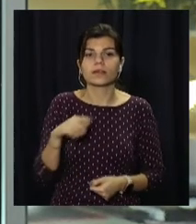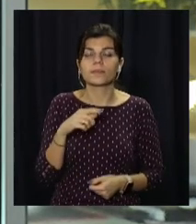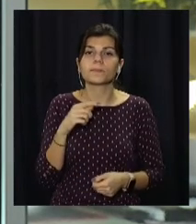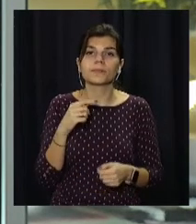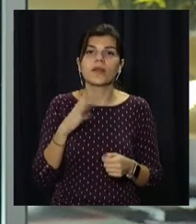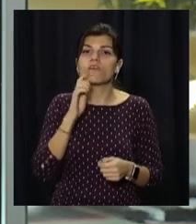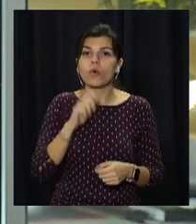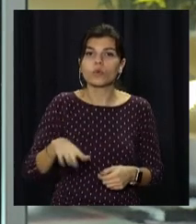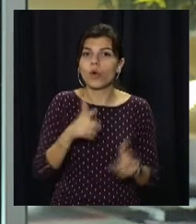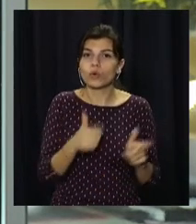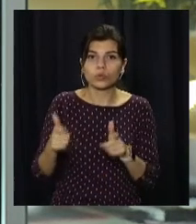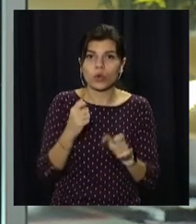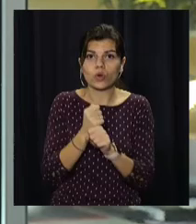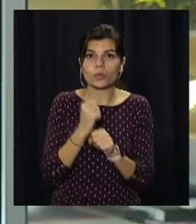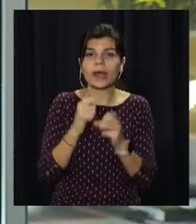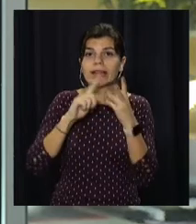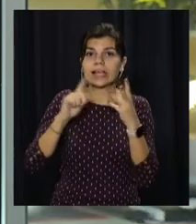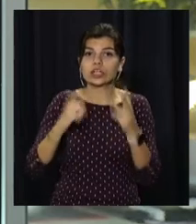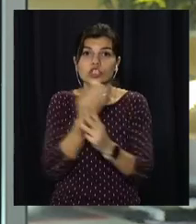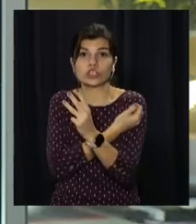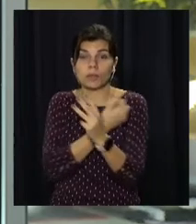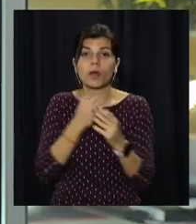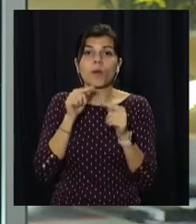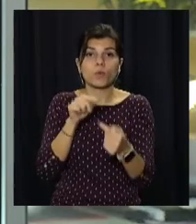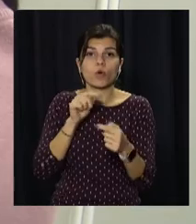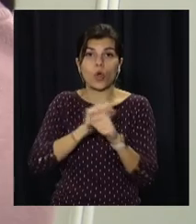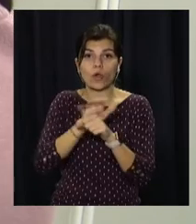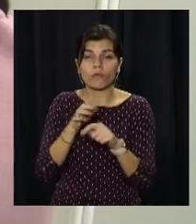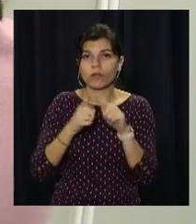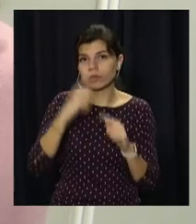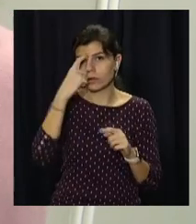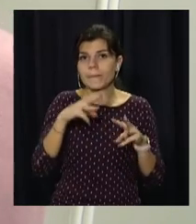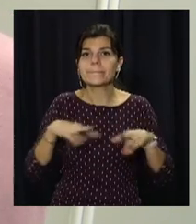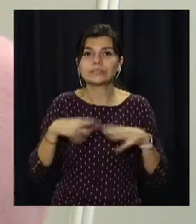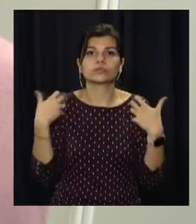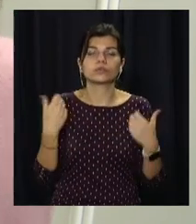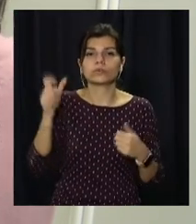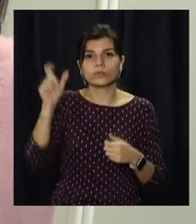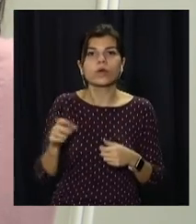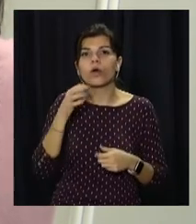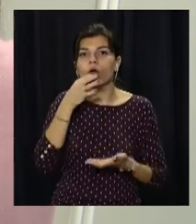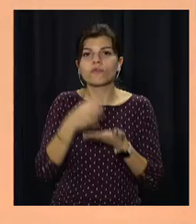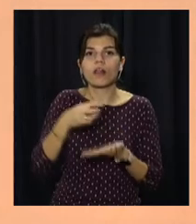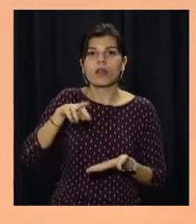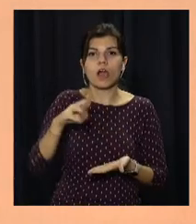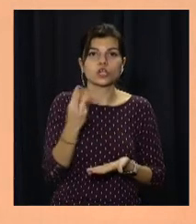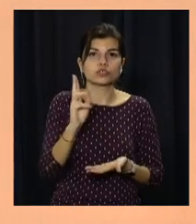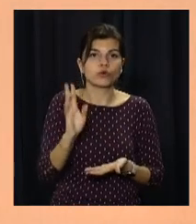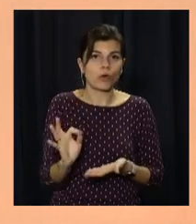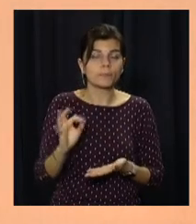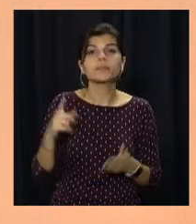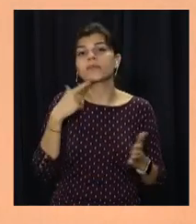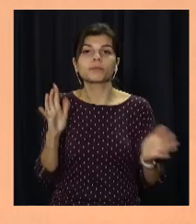на порозі. В Україні готуються робити третє щеплення проти ковід. Про це заявив міністр охорони здоров'я України Віктор